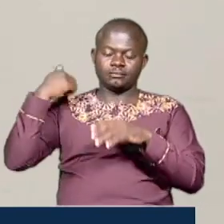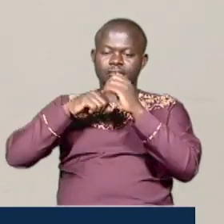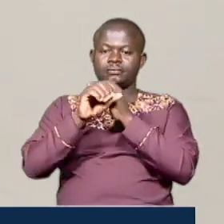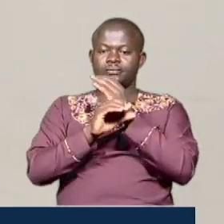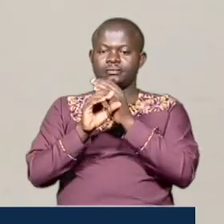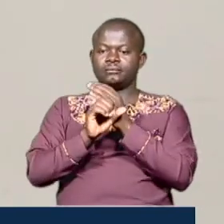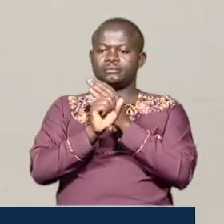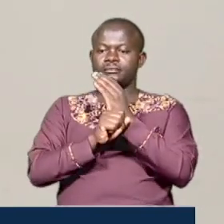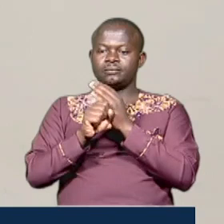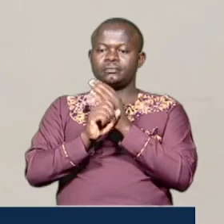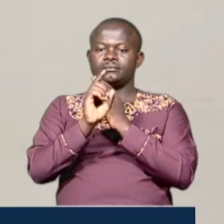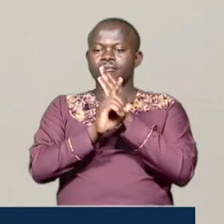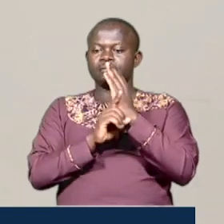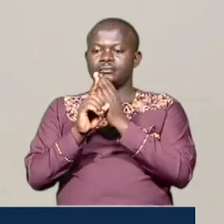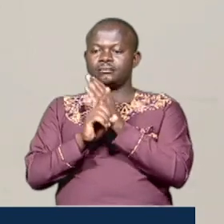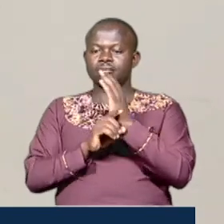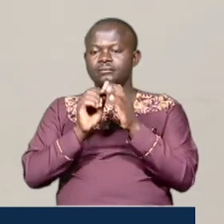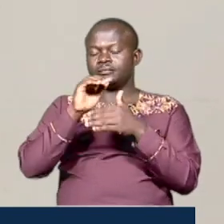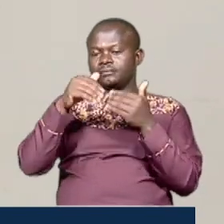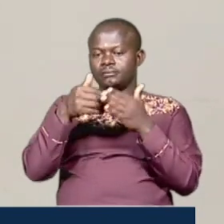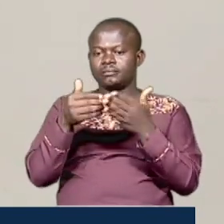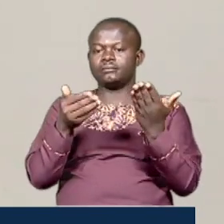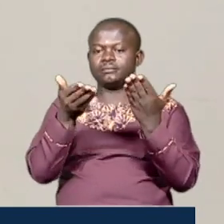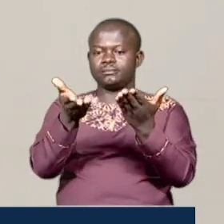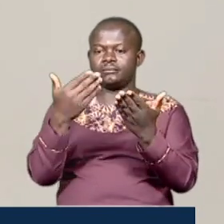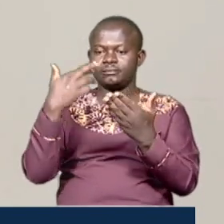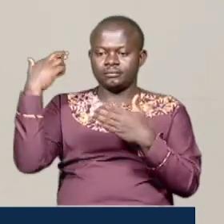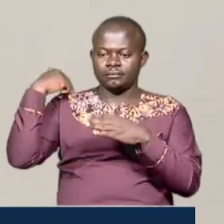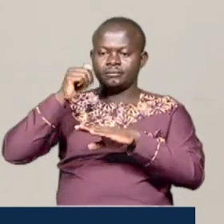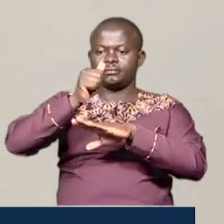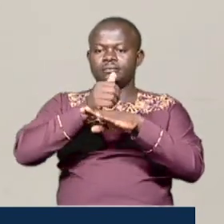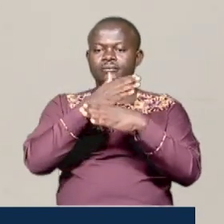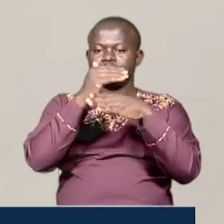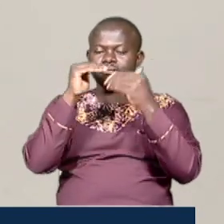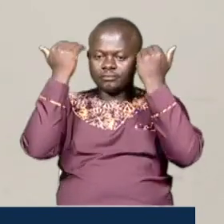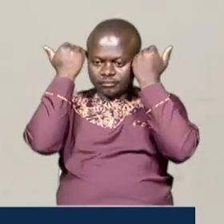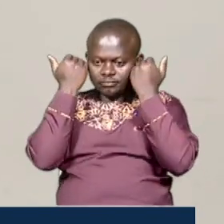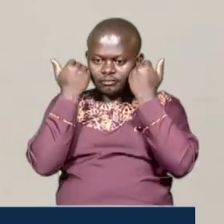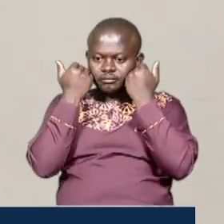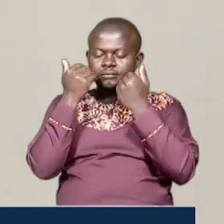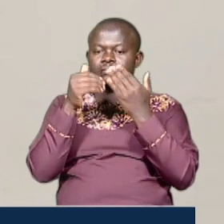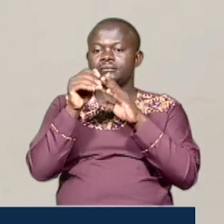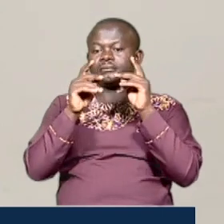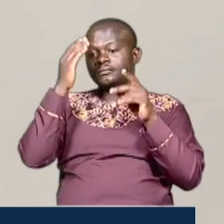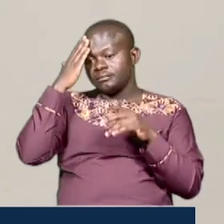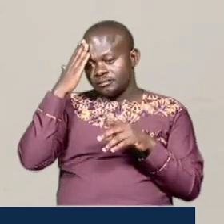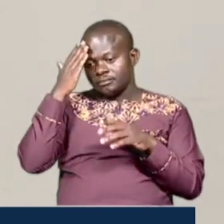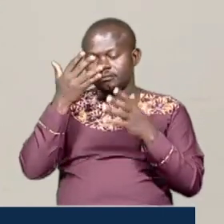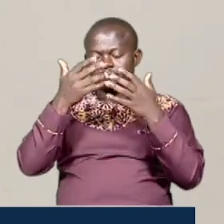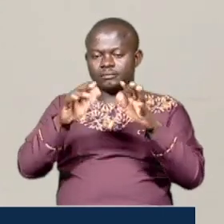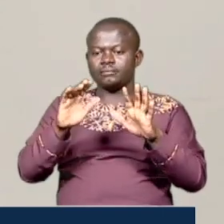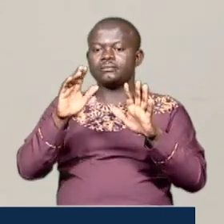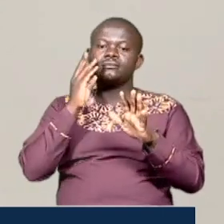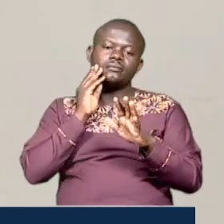akagari umurenge akarere abumwuga barahari bashyirwaho na minisiteri y'ubutabera abantu barabazi bamaze no kubamenyera